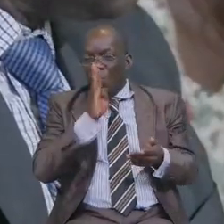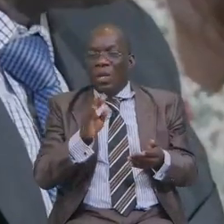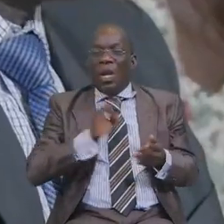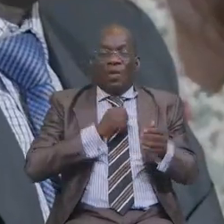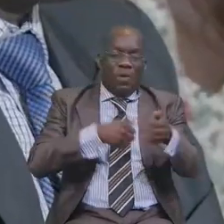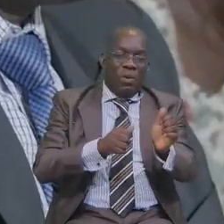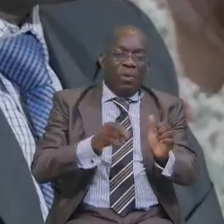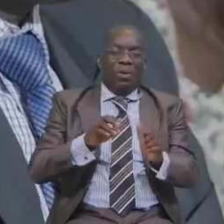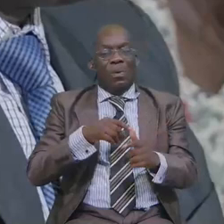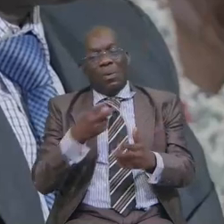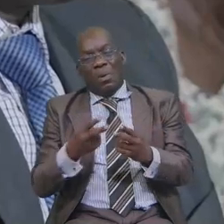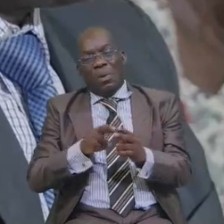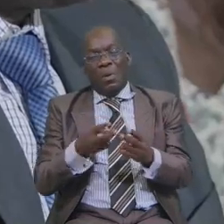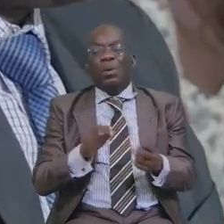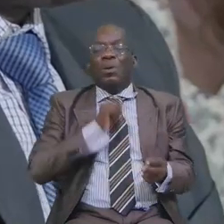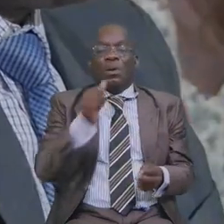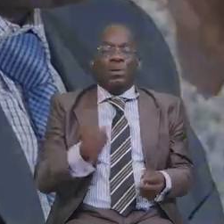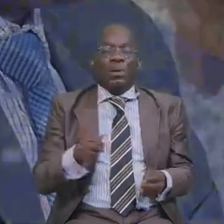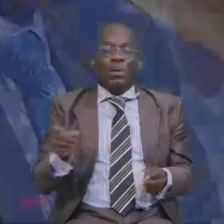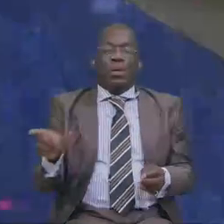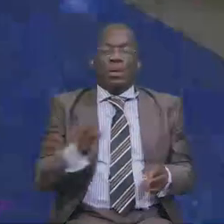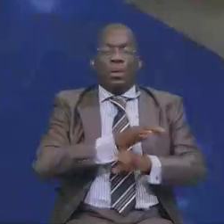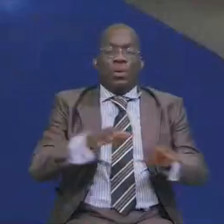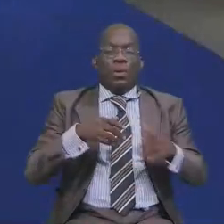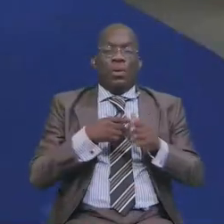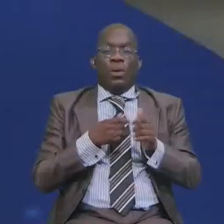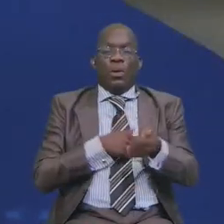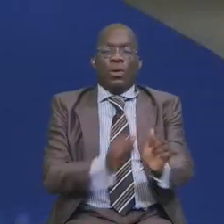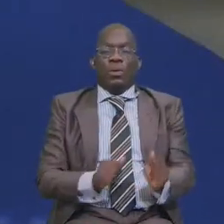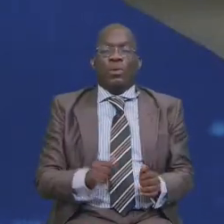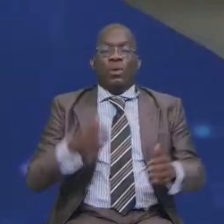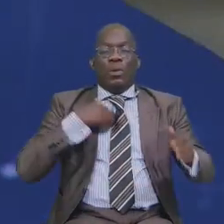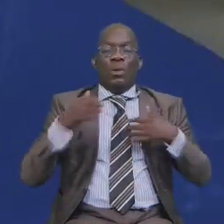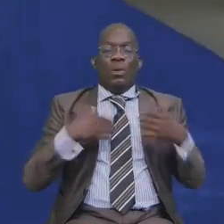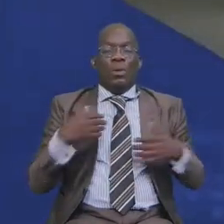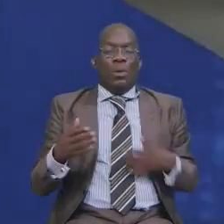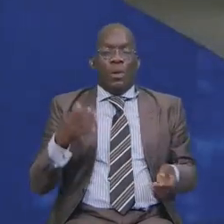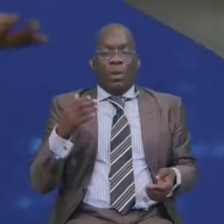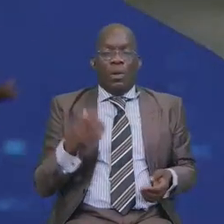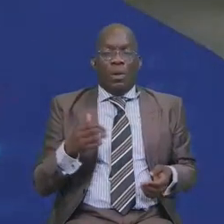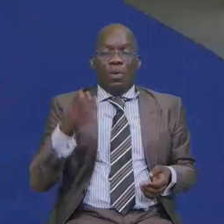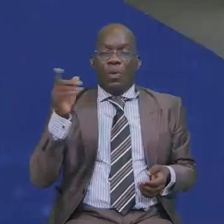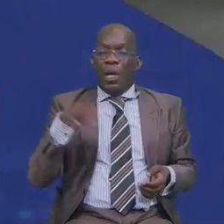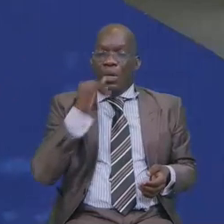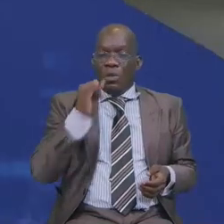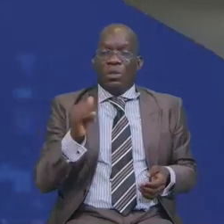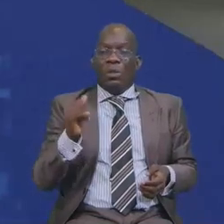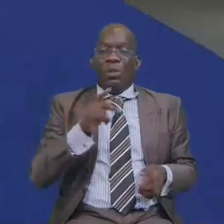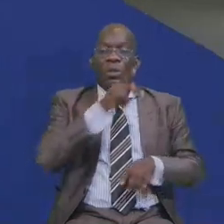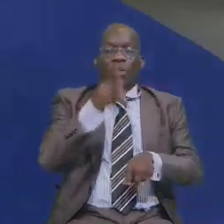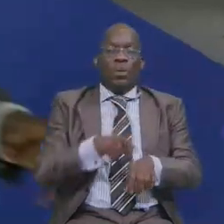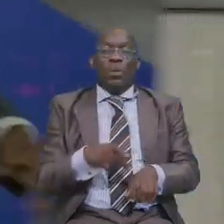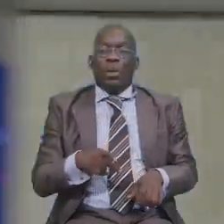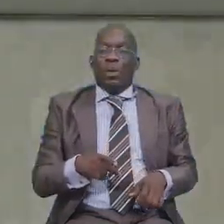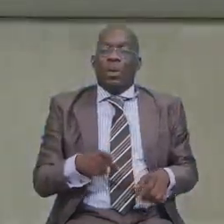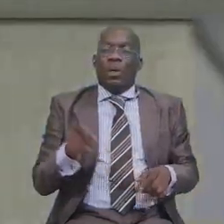pas suivre ça? Ils n'ont pas persévéré en grognant. Pourquoi est-ce que. Et pourquoi on a même posé